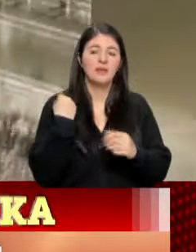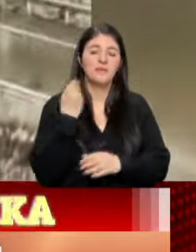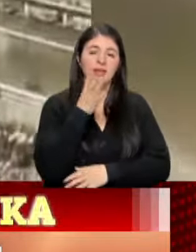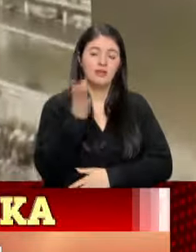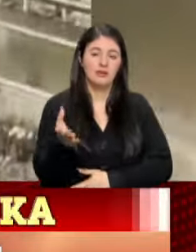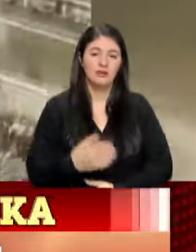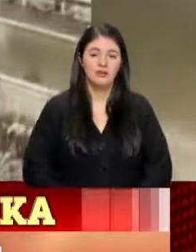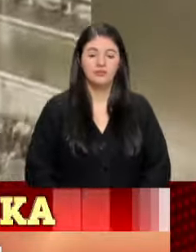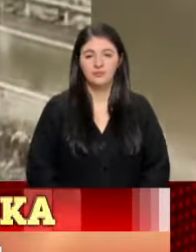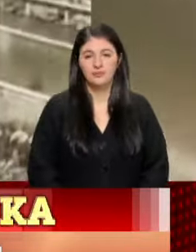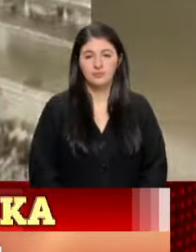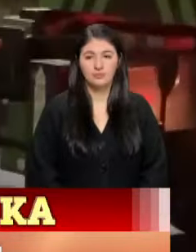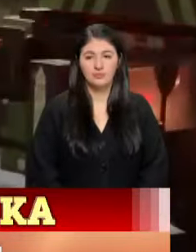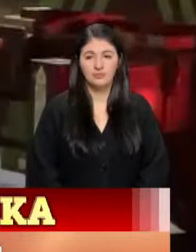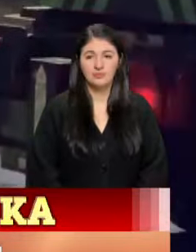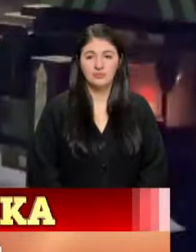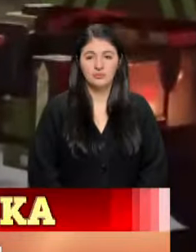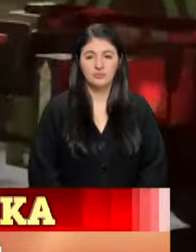bilgileri.